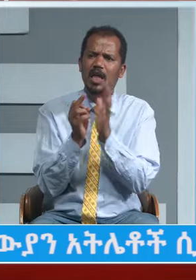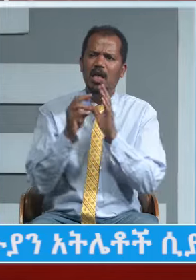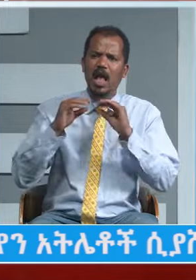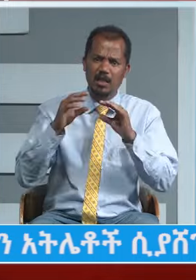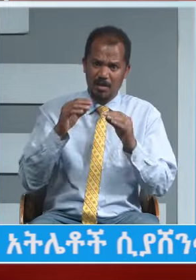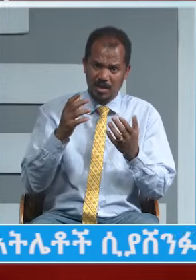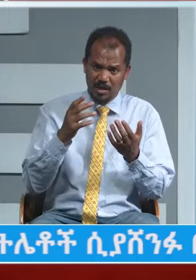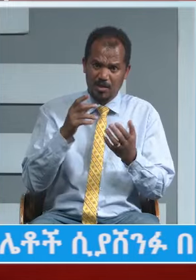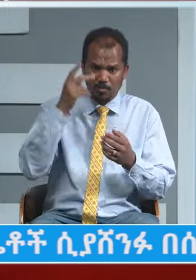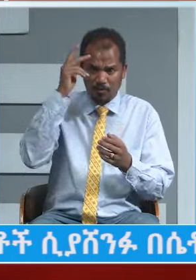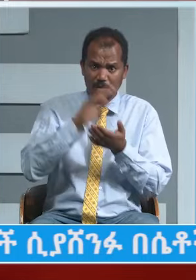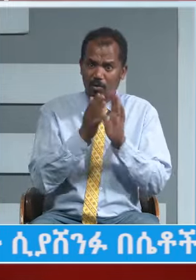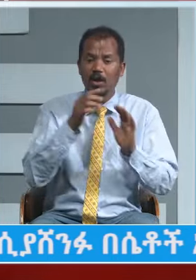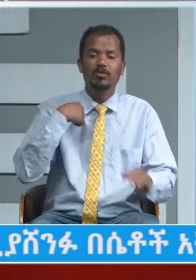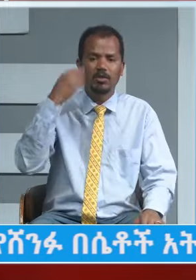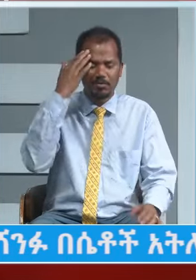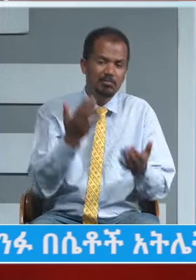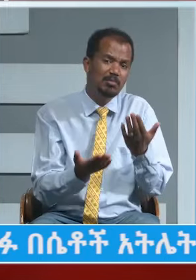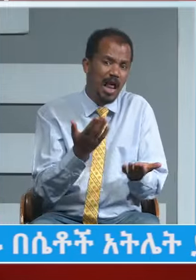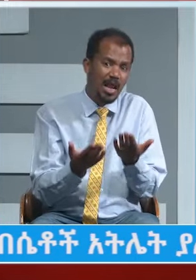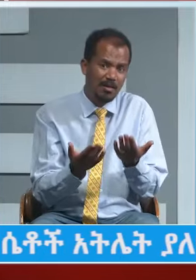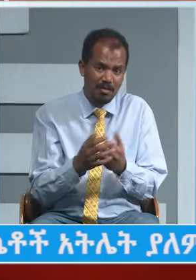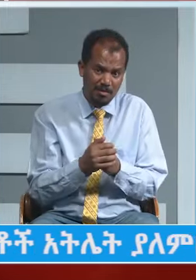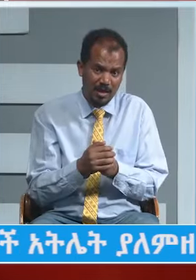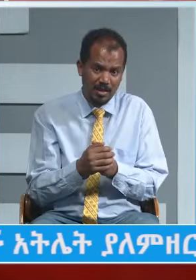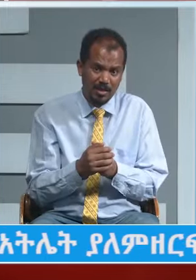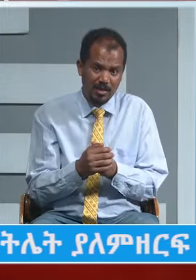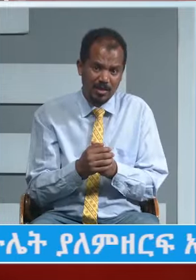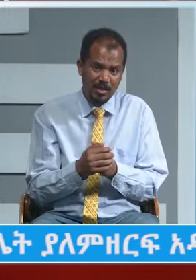የህግ አስተማሪ ፕሮፌሰር መሆናቸውን ነው የማውቀው። ምናልባትም